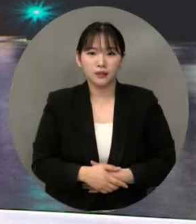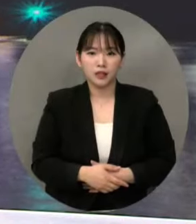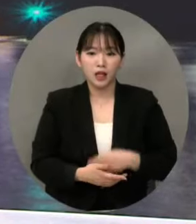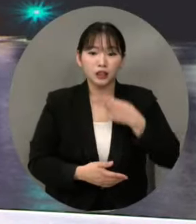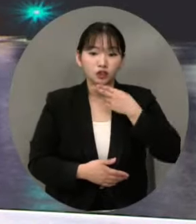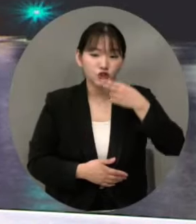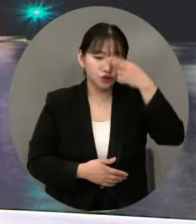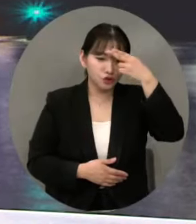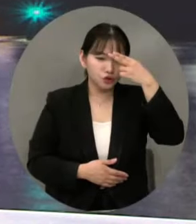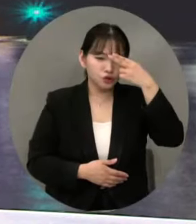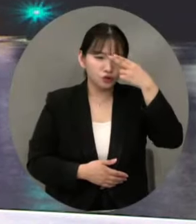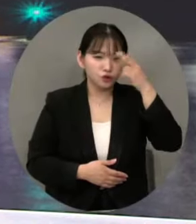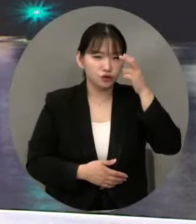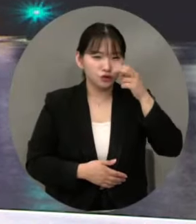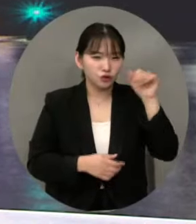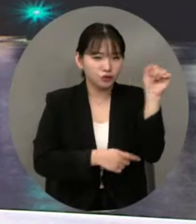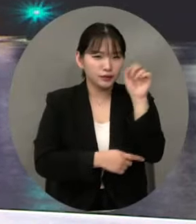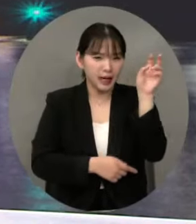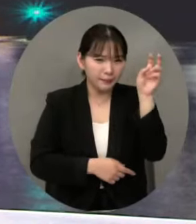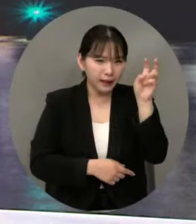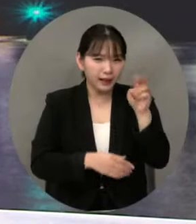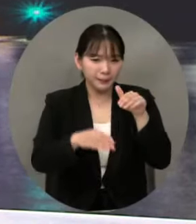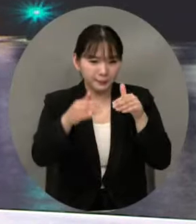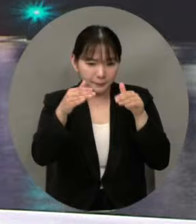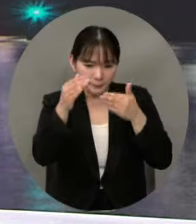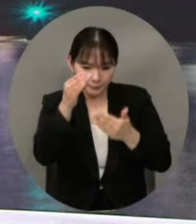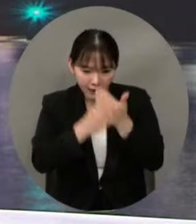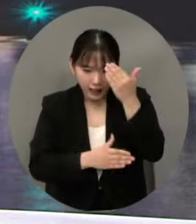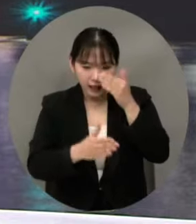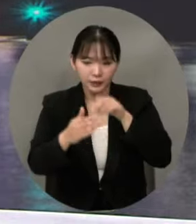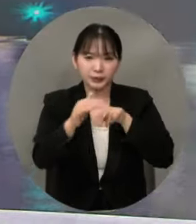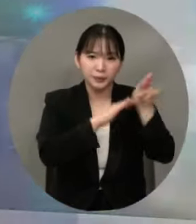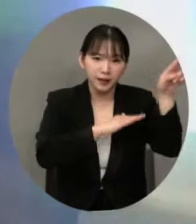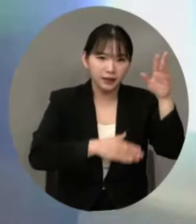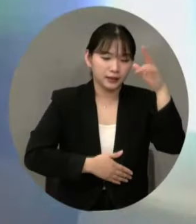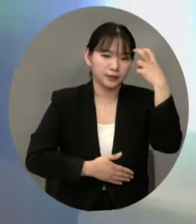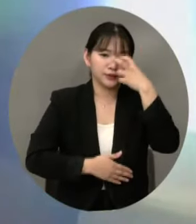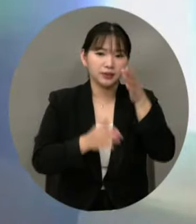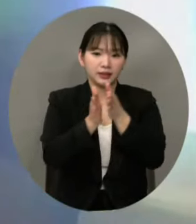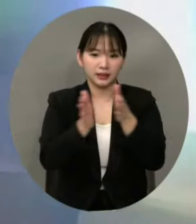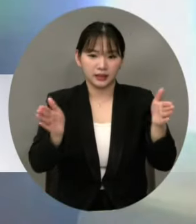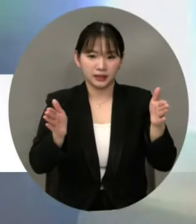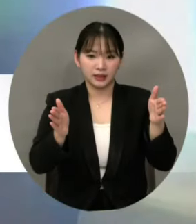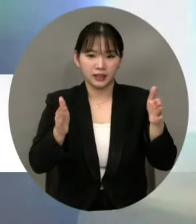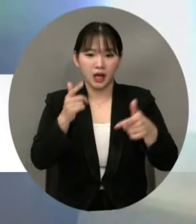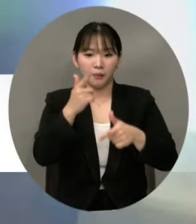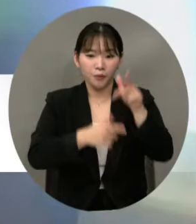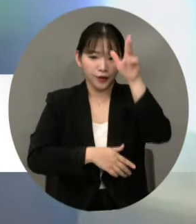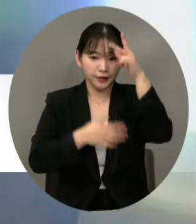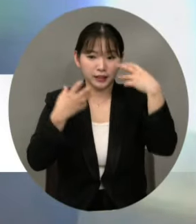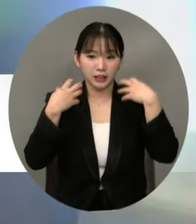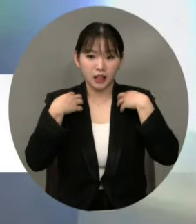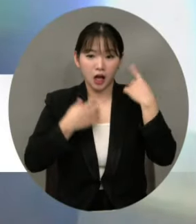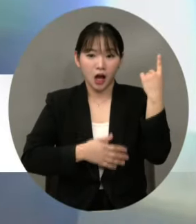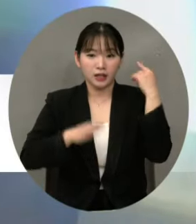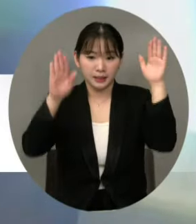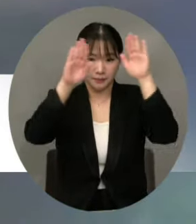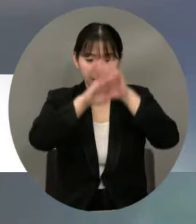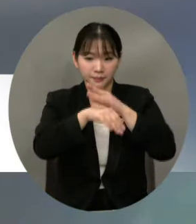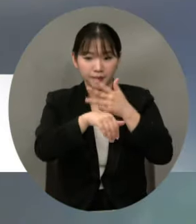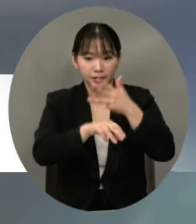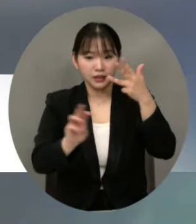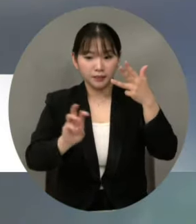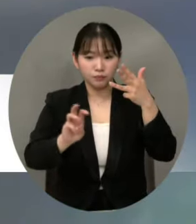음주 상태로 의심되는 차량 운전자가 사고를 낸 뒤 도주에 경찰이 수사에 나섰습니다 목포 경찰서는 어젯 밤